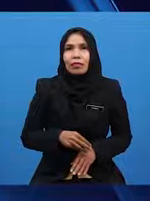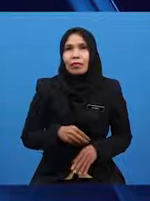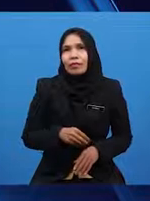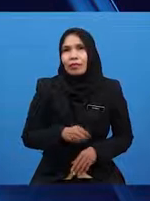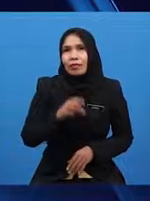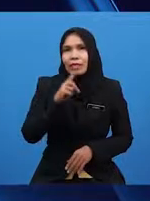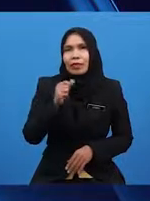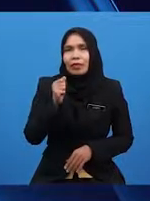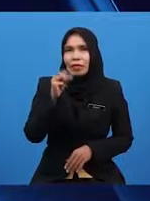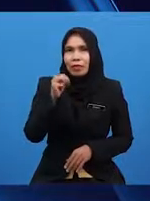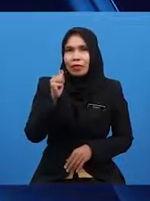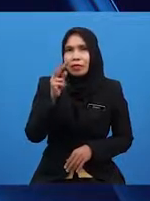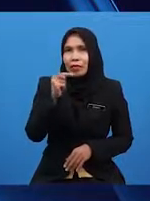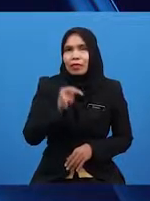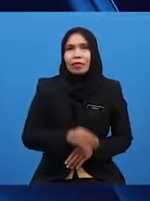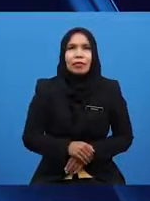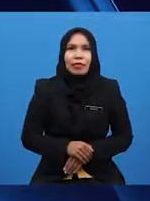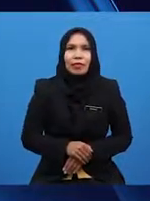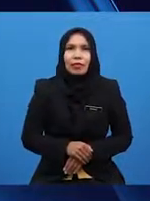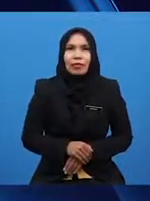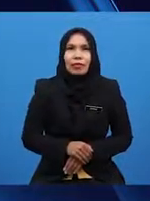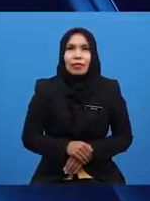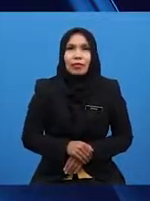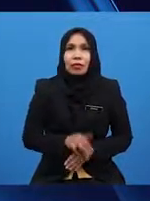yang diperbagaikan teknik dan bahannya.